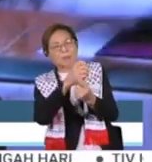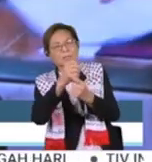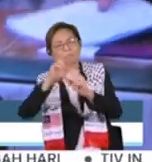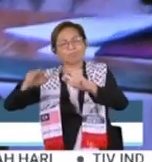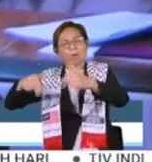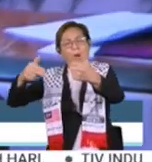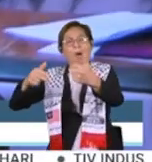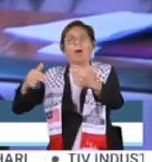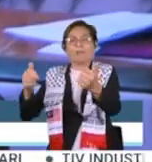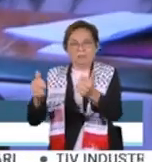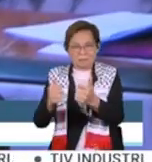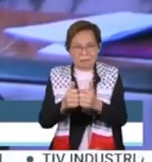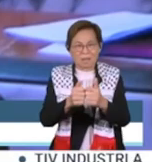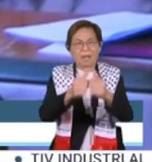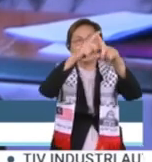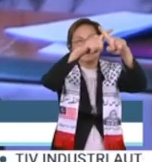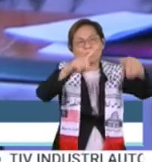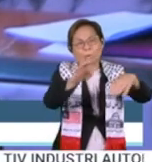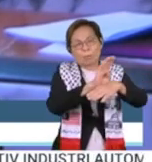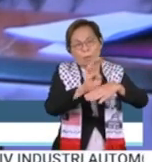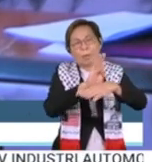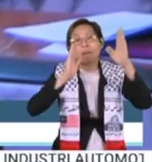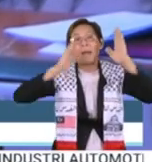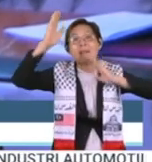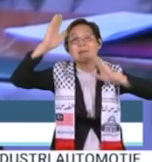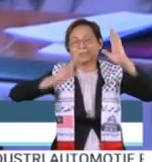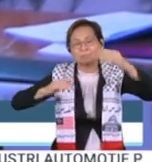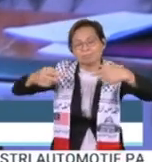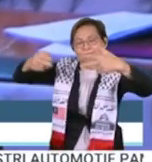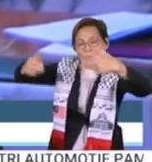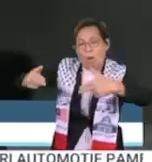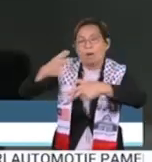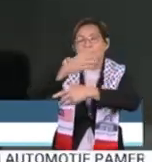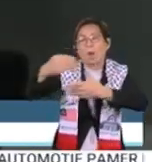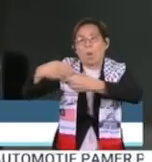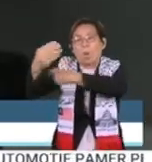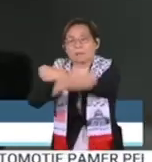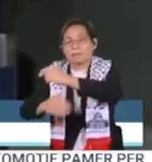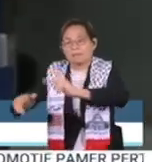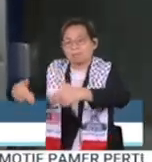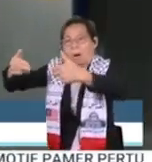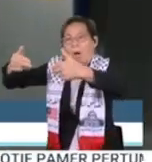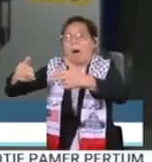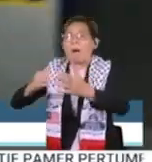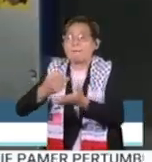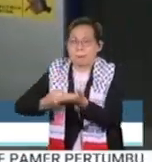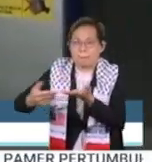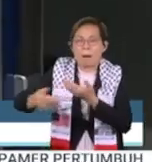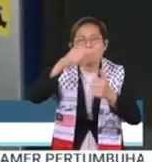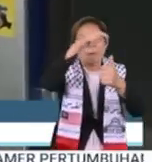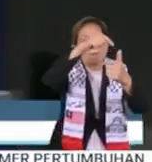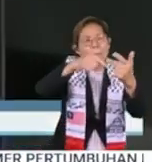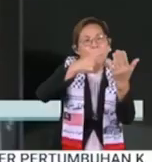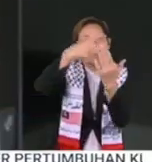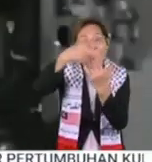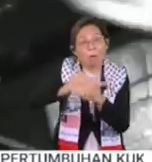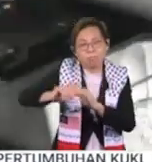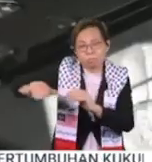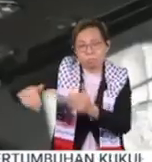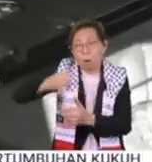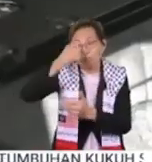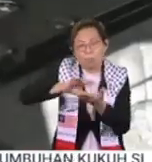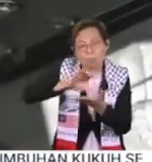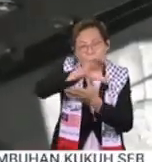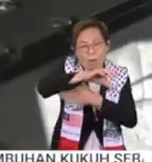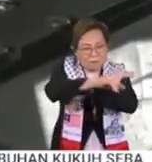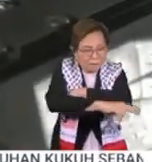virtual dengan pihak dewan-dewan perniagaan di Malaysia dan luar negara. Pelbagai inisiatif lain diperkenal bagi menggalakkan